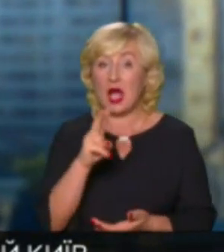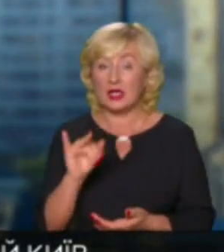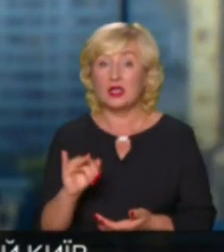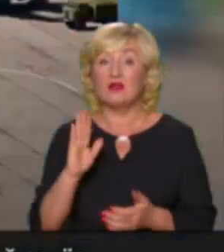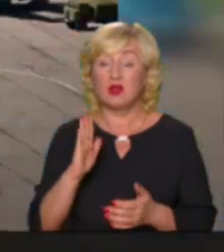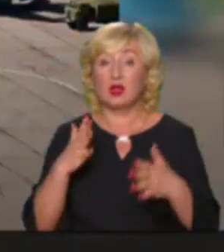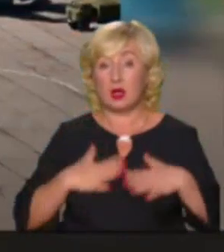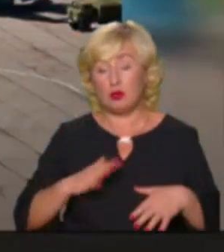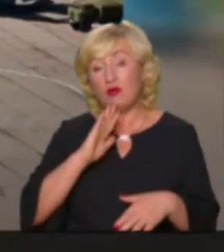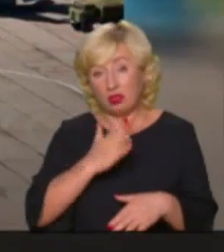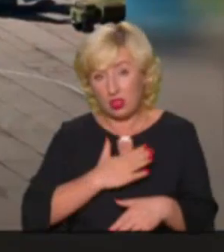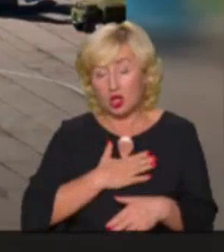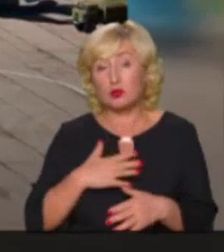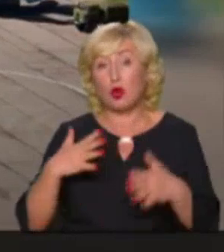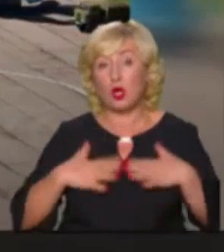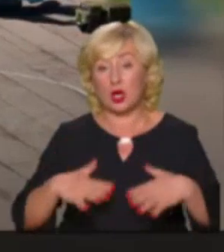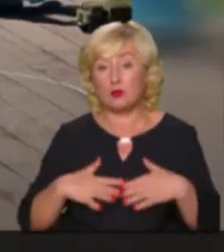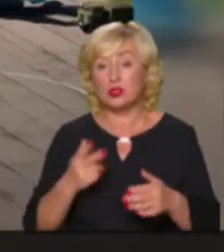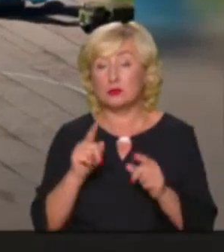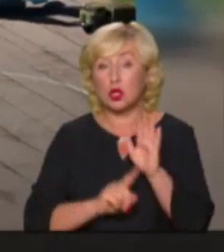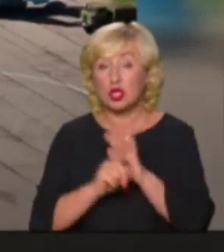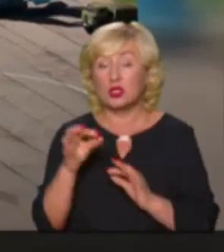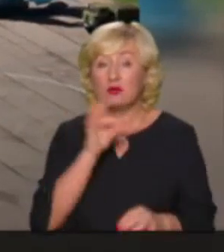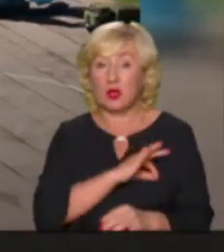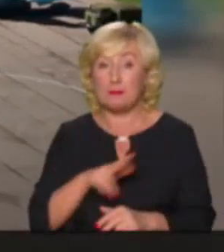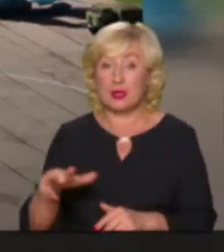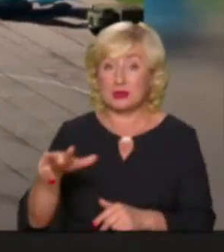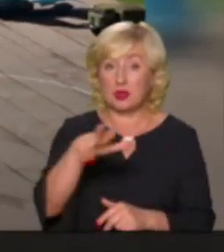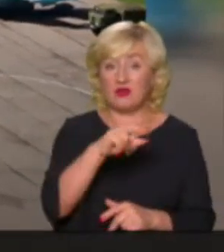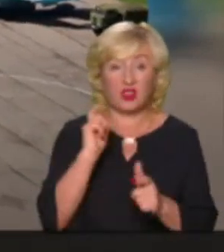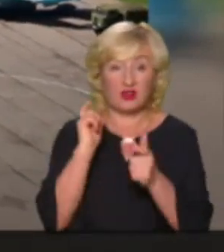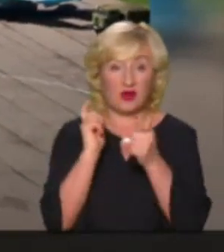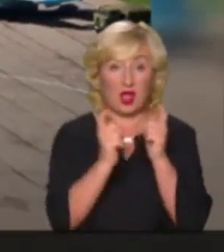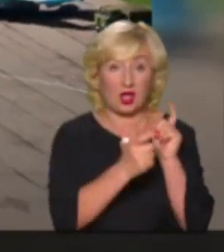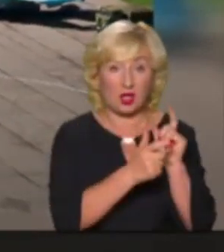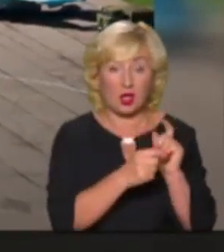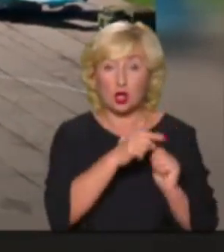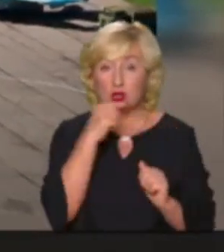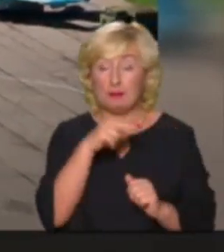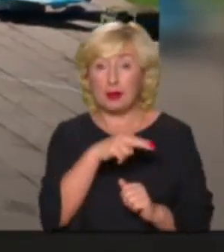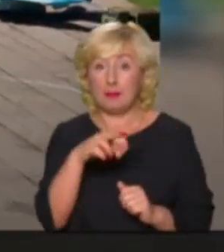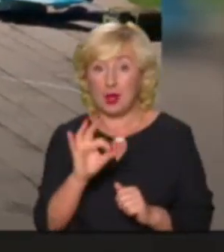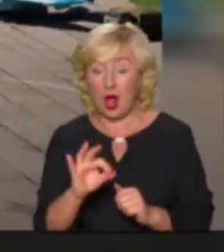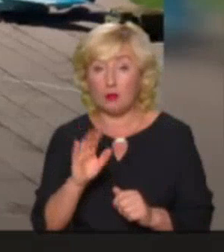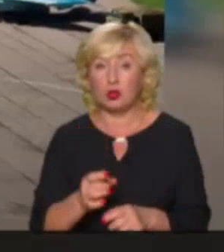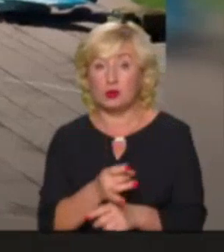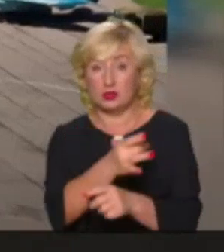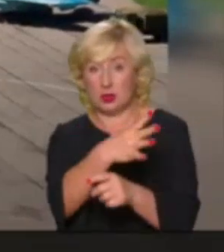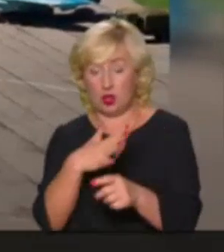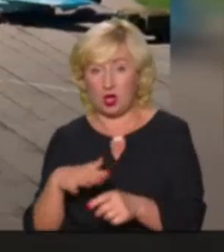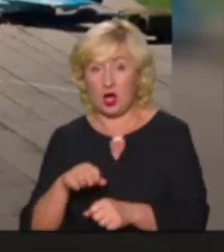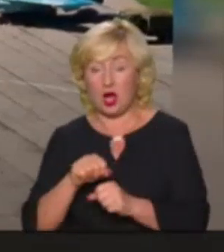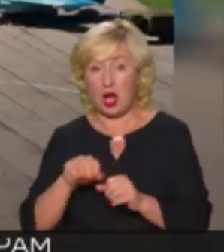Так, в нашому Криму спочатку використали безпілотник, який відволікли російське ППО, а потім запустили ракети